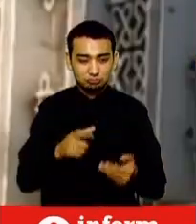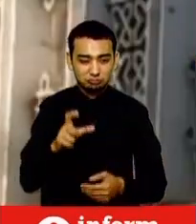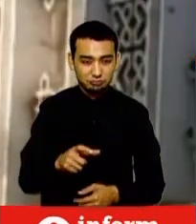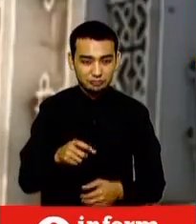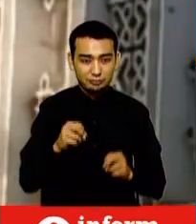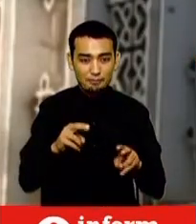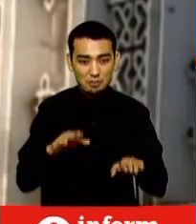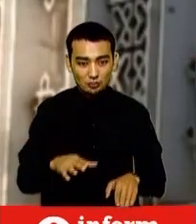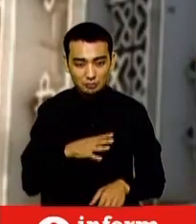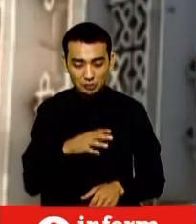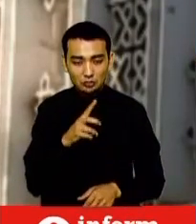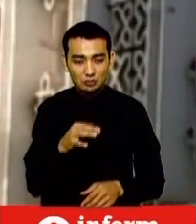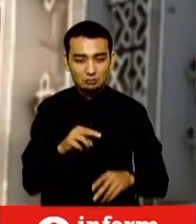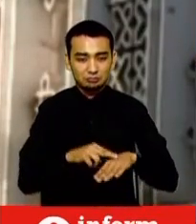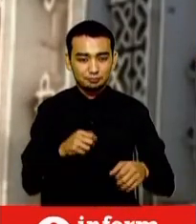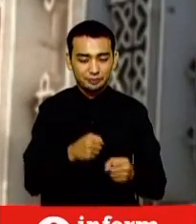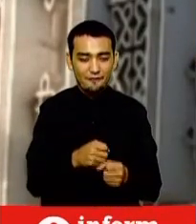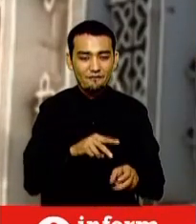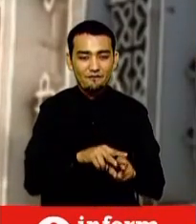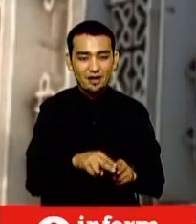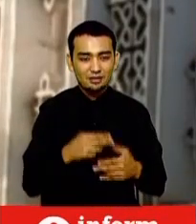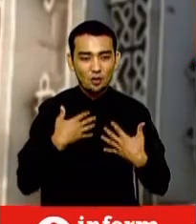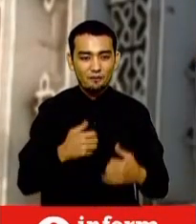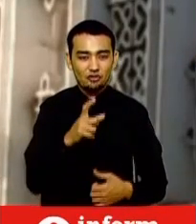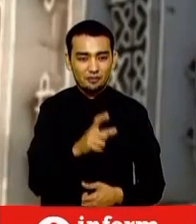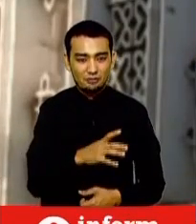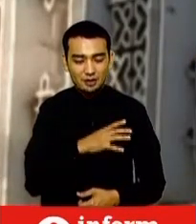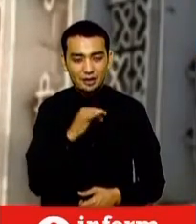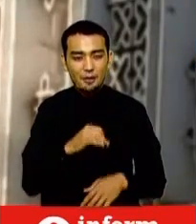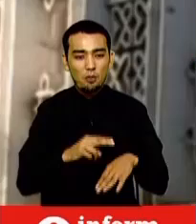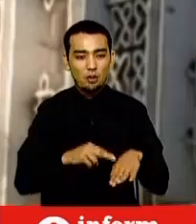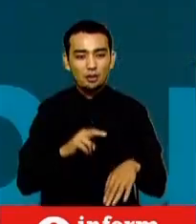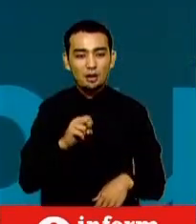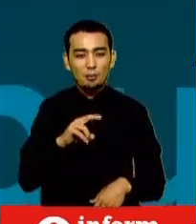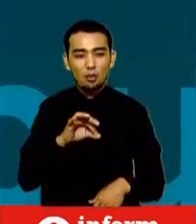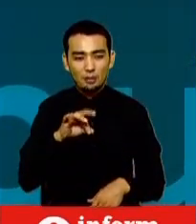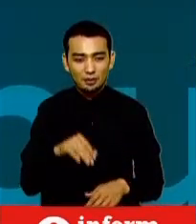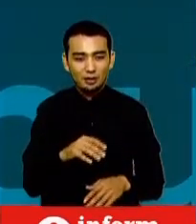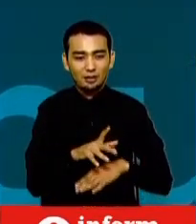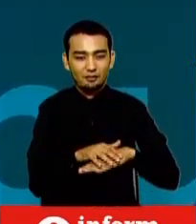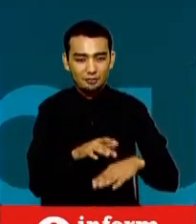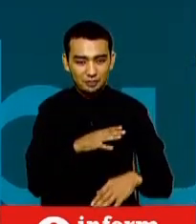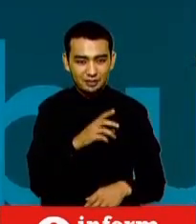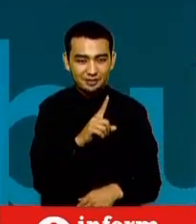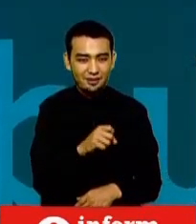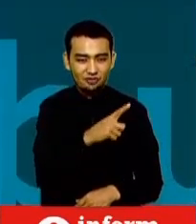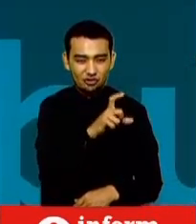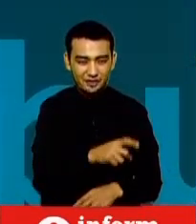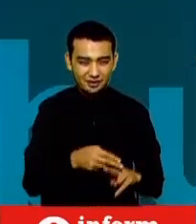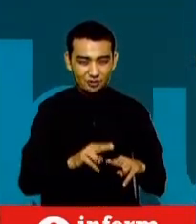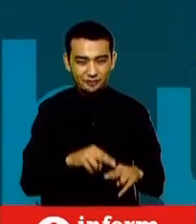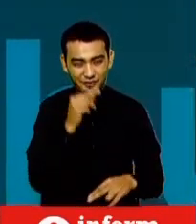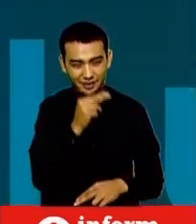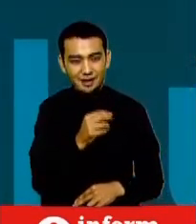по неосторожности причинение тяжкого вреда здоровью человека». В департаменте полиции извинились за сотрудника и заверили, что